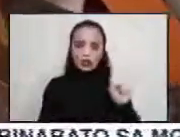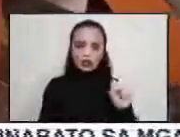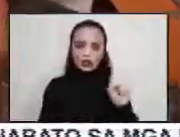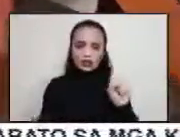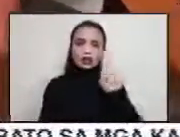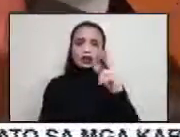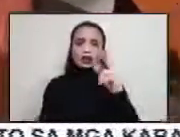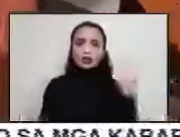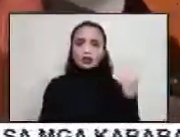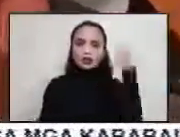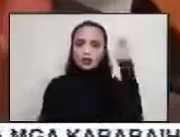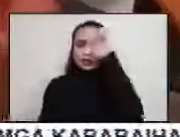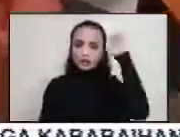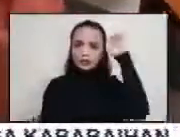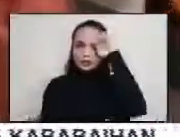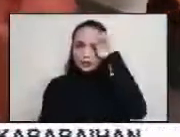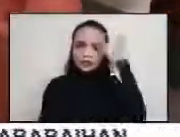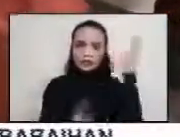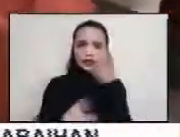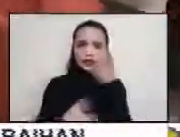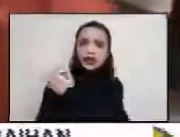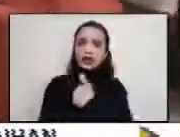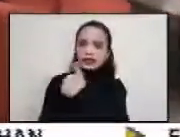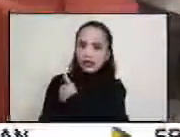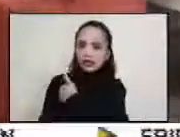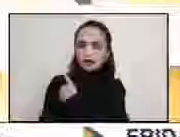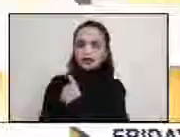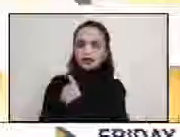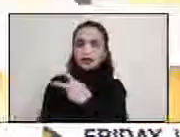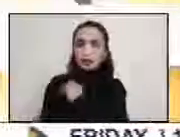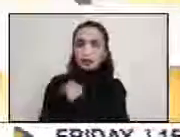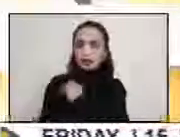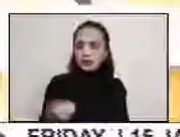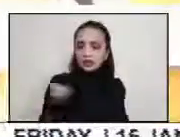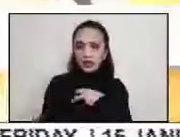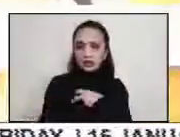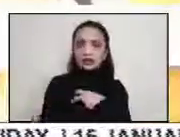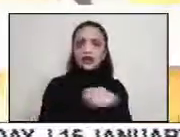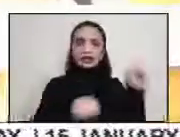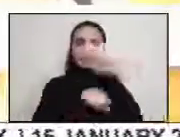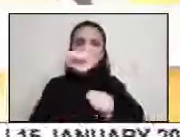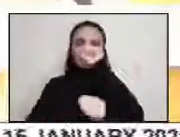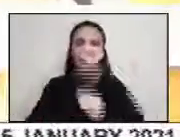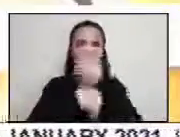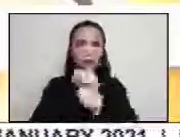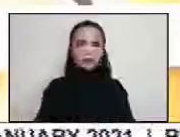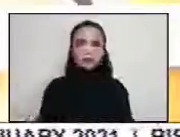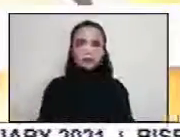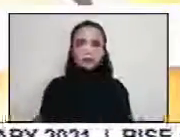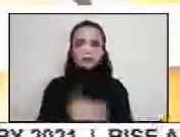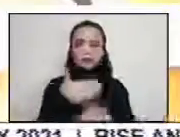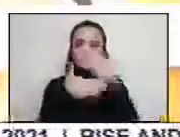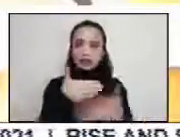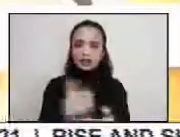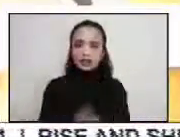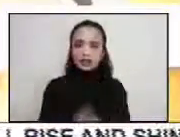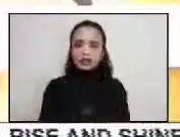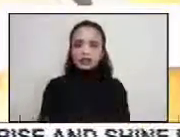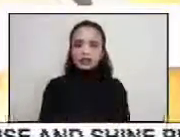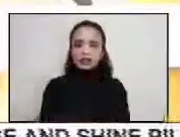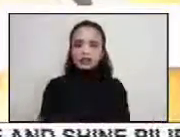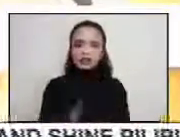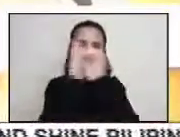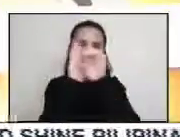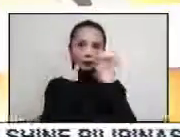But for now, no reason to hold back muna sa pag-procure nitong Sinovac. Okay. I think this is